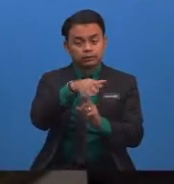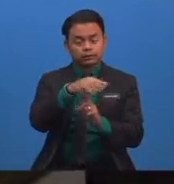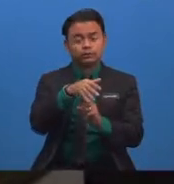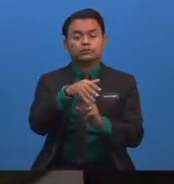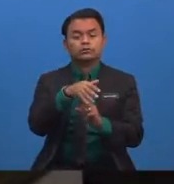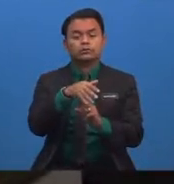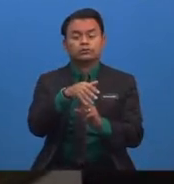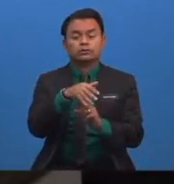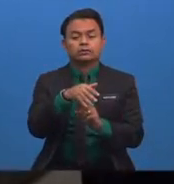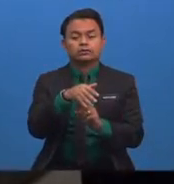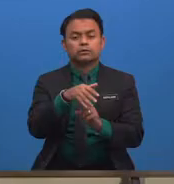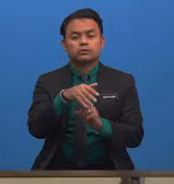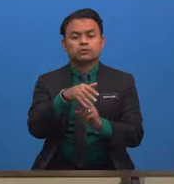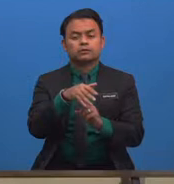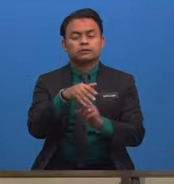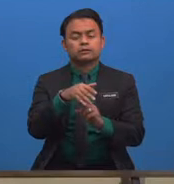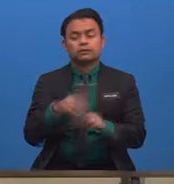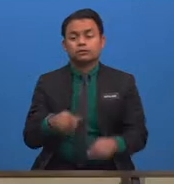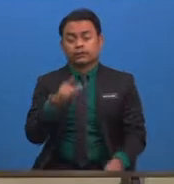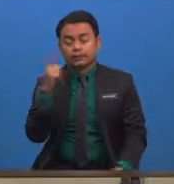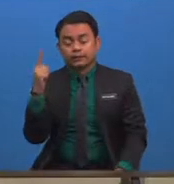sayuran lain.